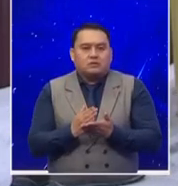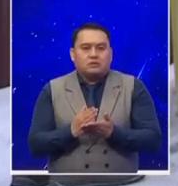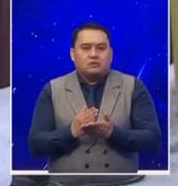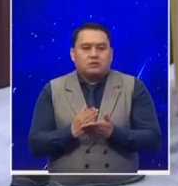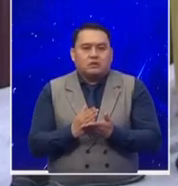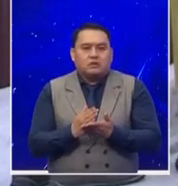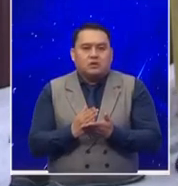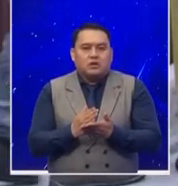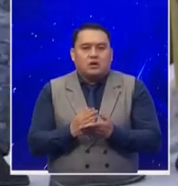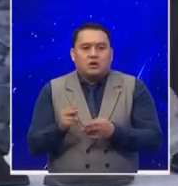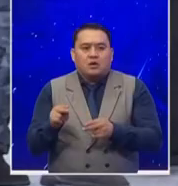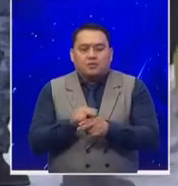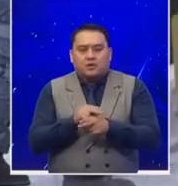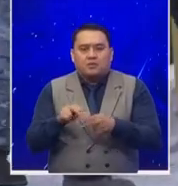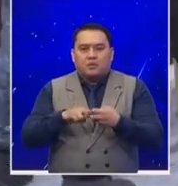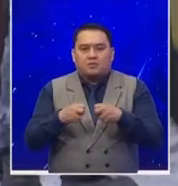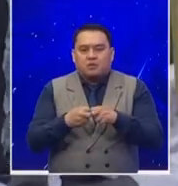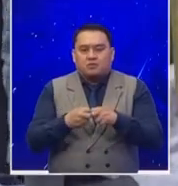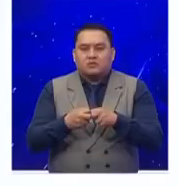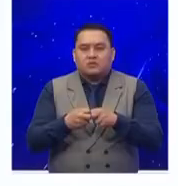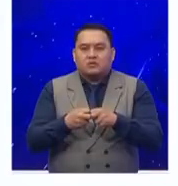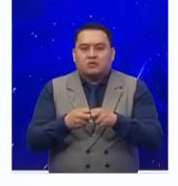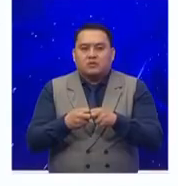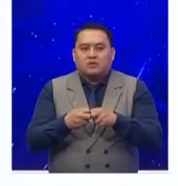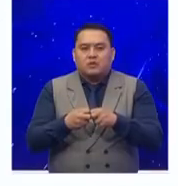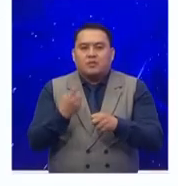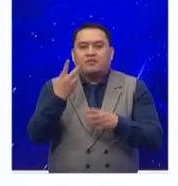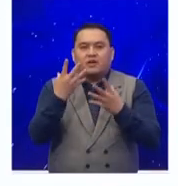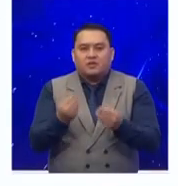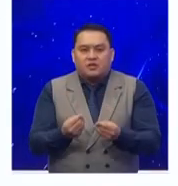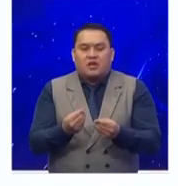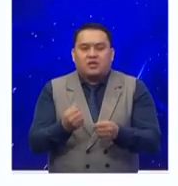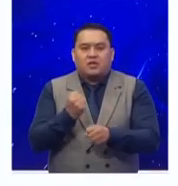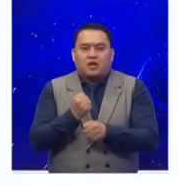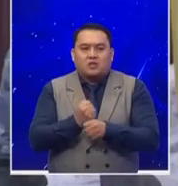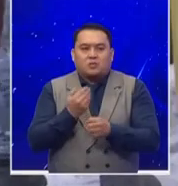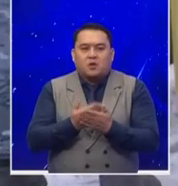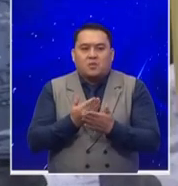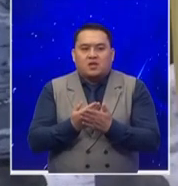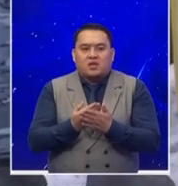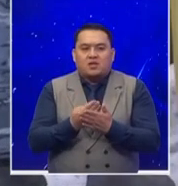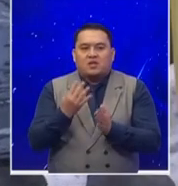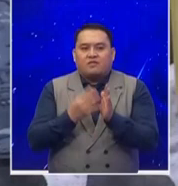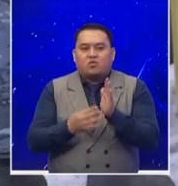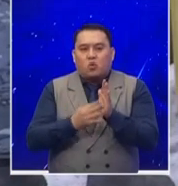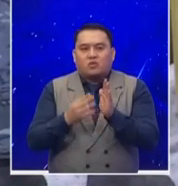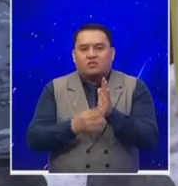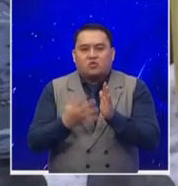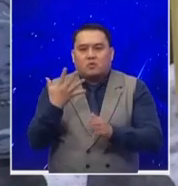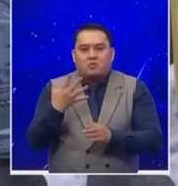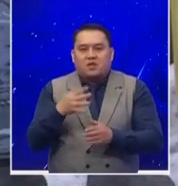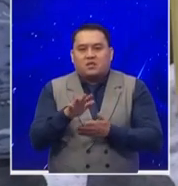инструментами для устранения аварийных заявок. В день, в принципе, отрабатывается свыше 90-95